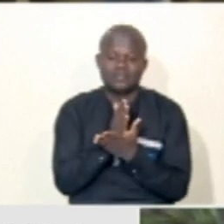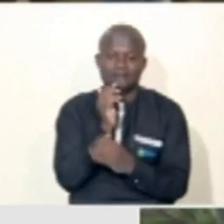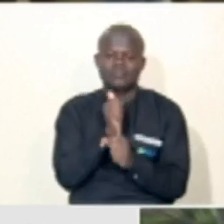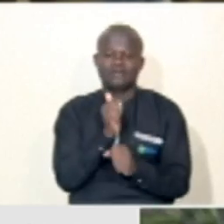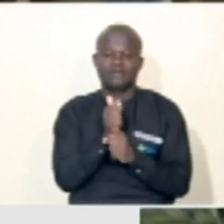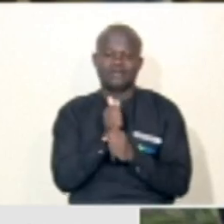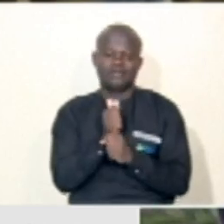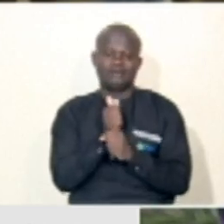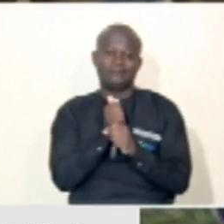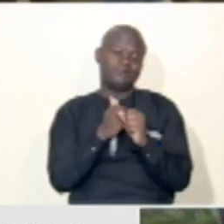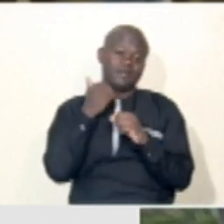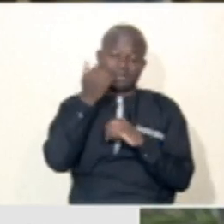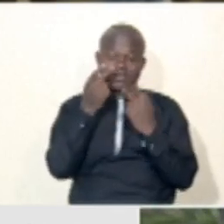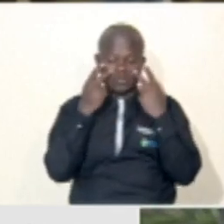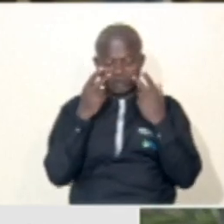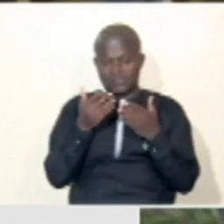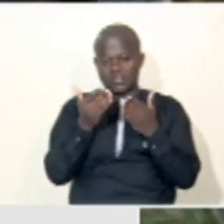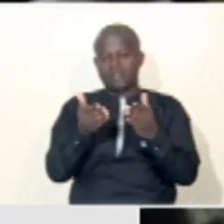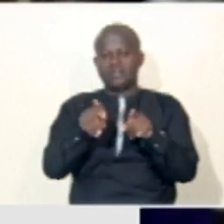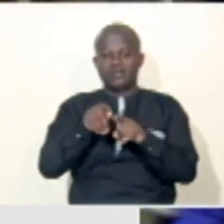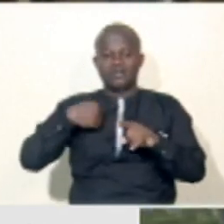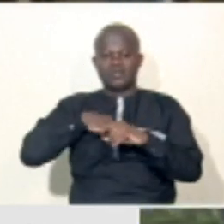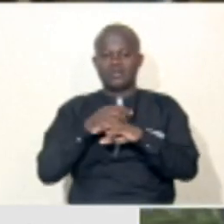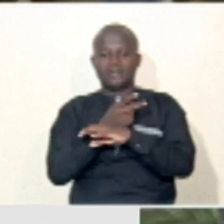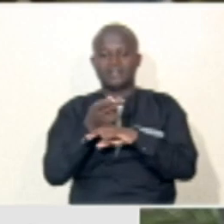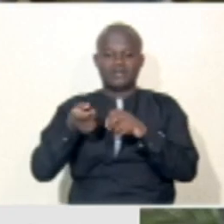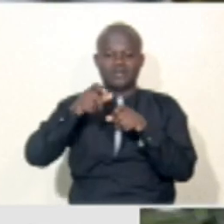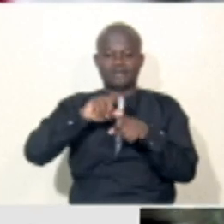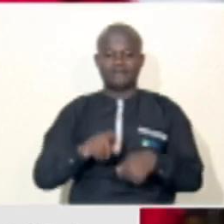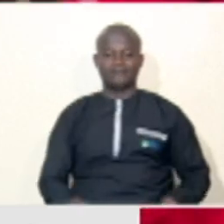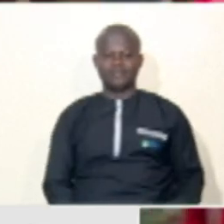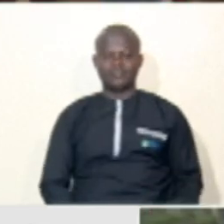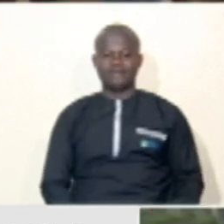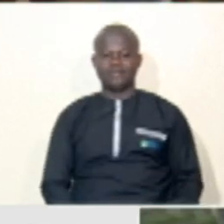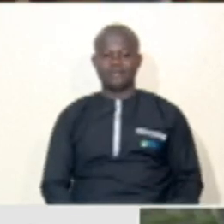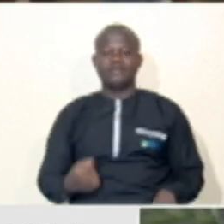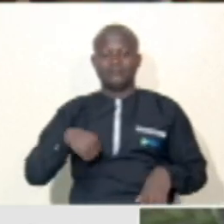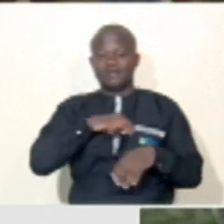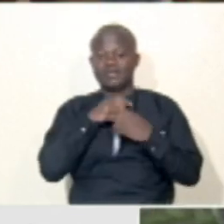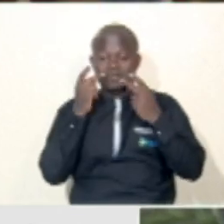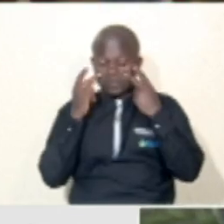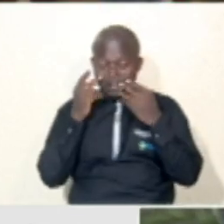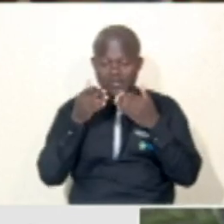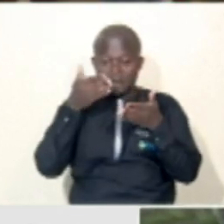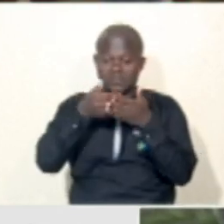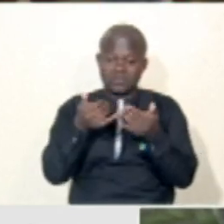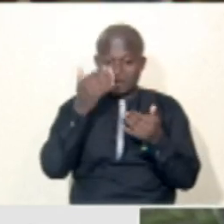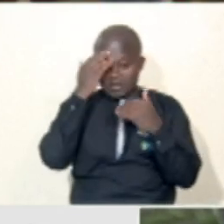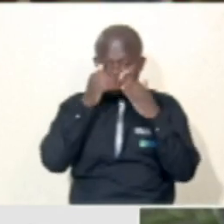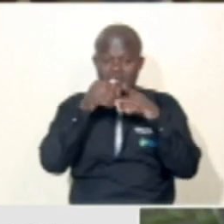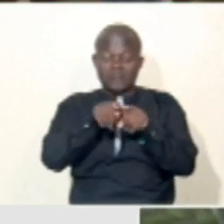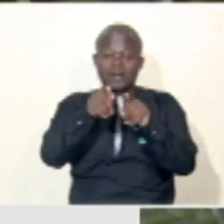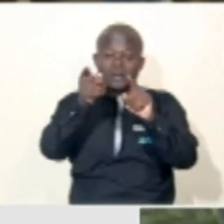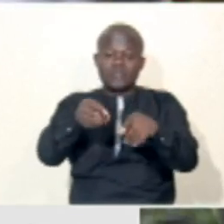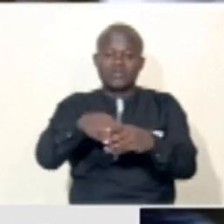gukora kwabo nihari natwe amasaha tukayongera. Tubona ntayo kugeza ubu kuko nawe uzageremo